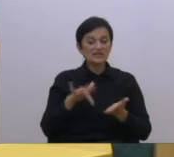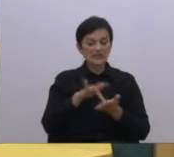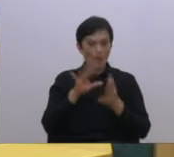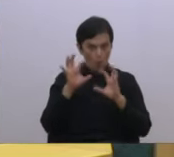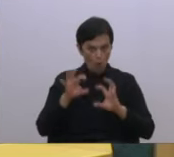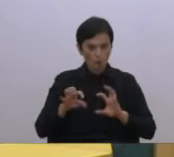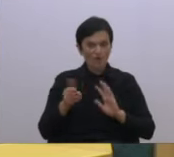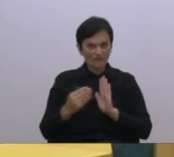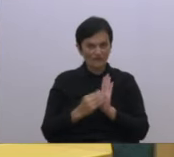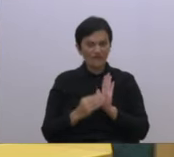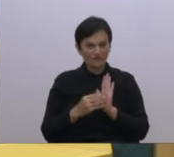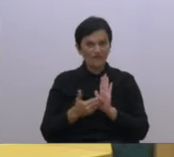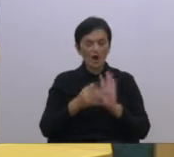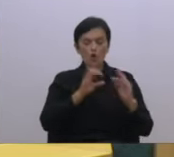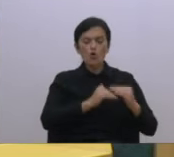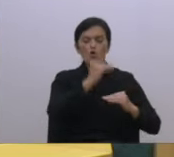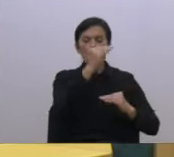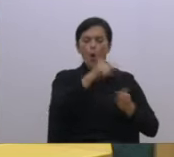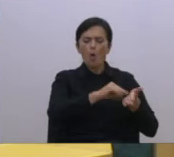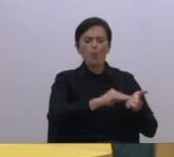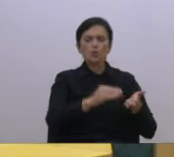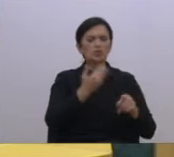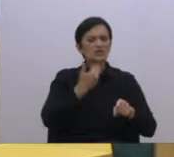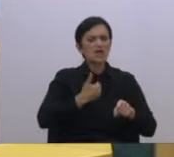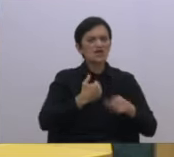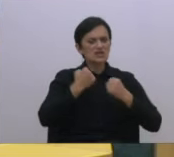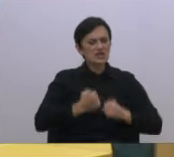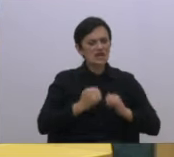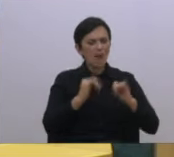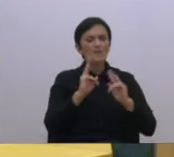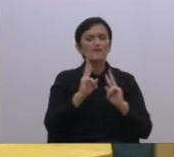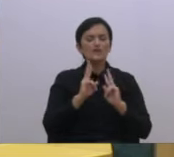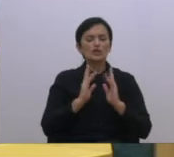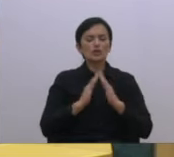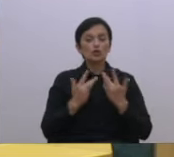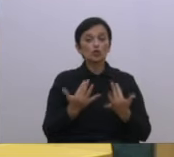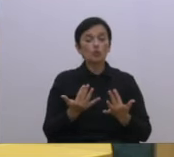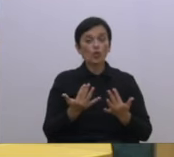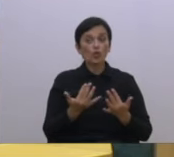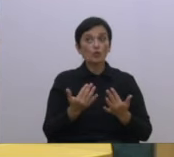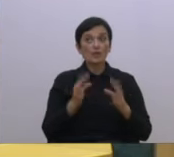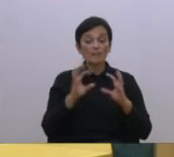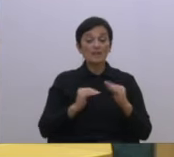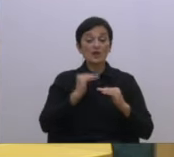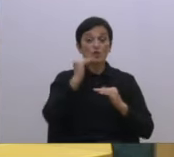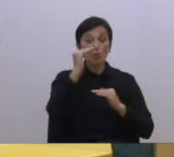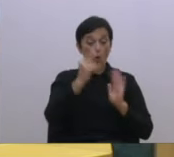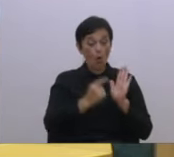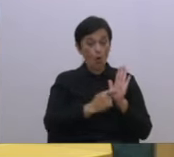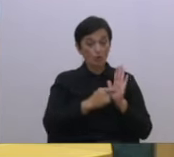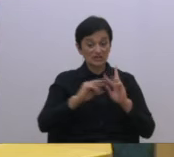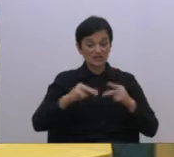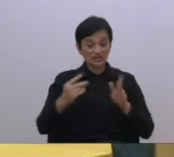ისედაც წერია ეს, რა საჭიროა კონსტიტუციით ამისი გამყარება, ან ვინ ითხოვს საერთოდ? კონსტიტუციაში ცვლილება როგორც კი